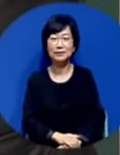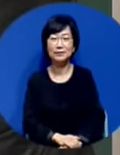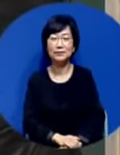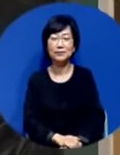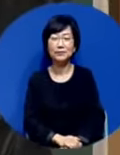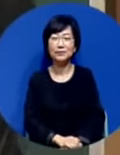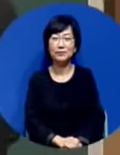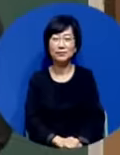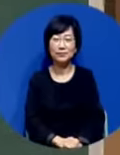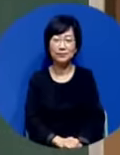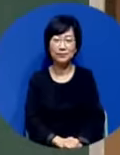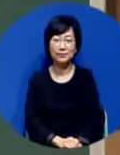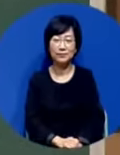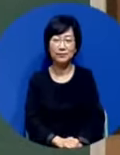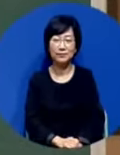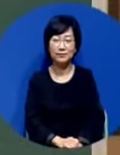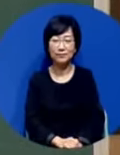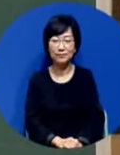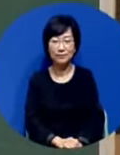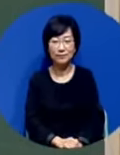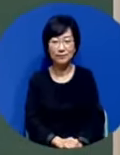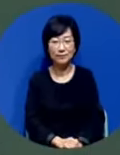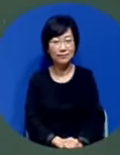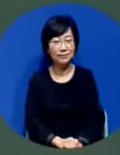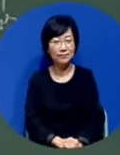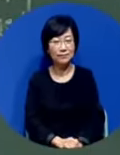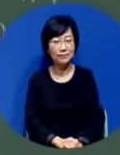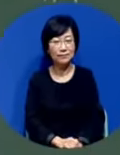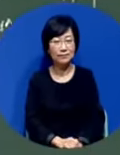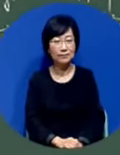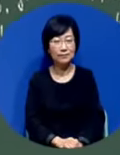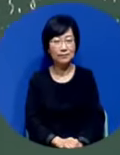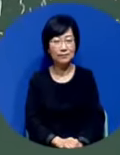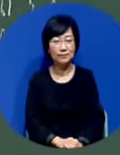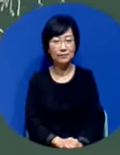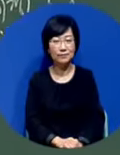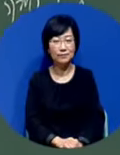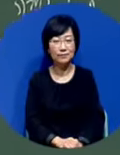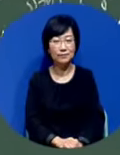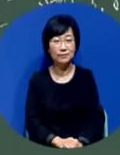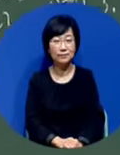그런데 참 이상한 거 있어요. 但是有些事情很奇怪。